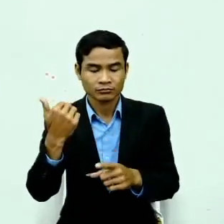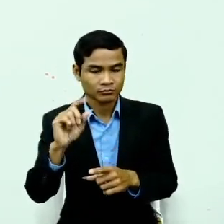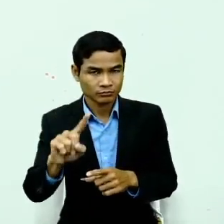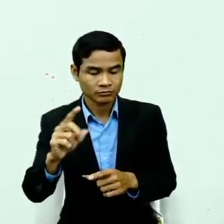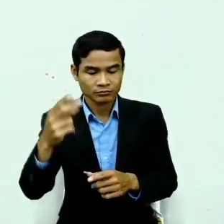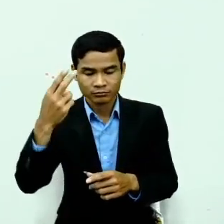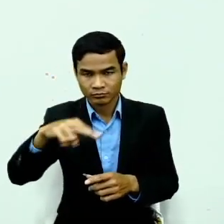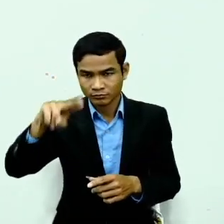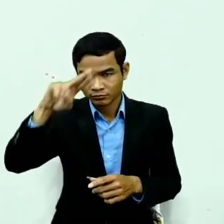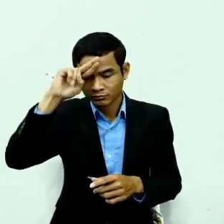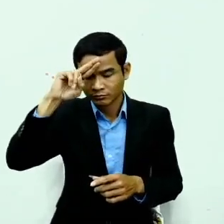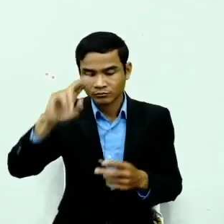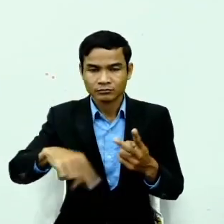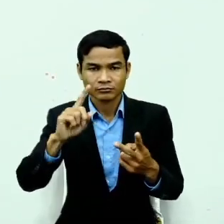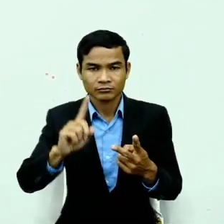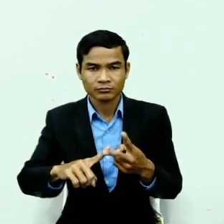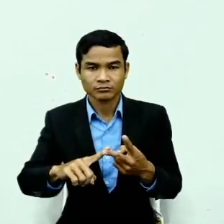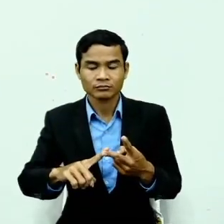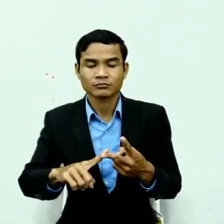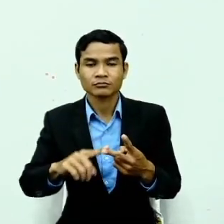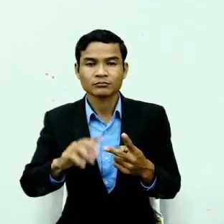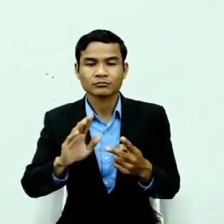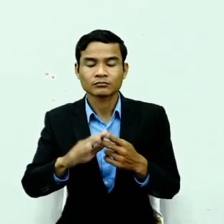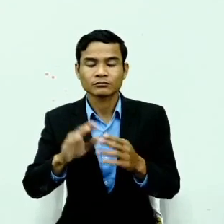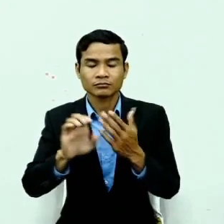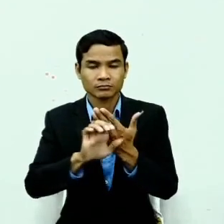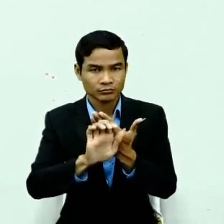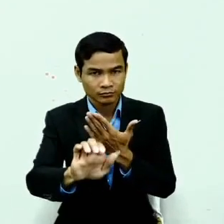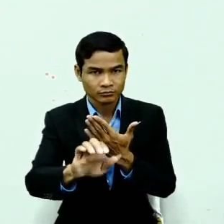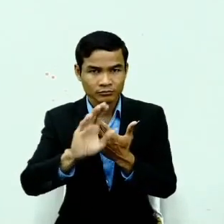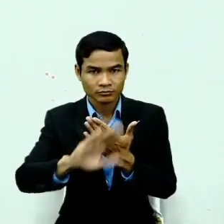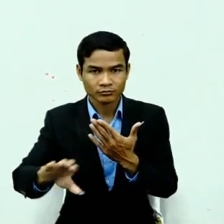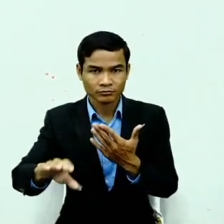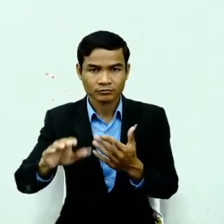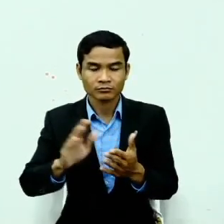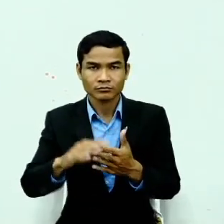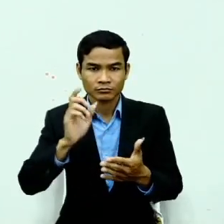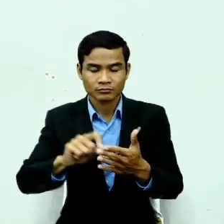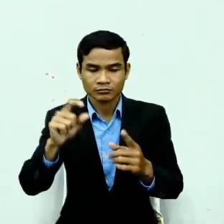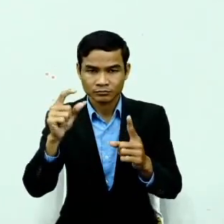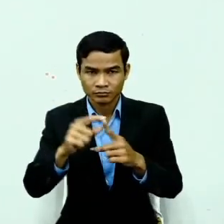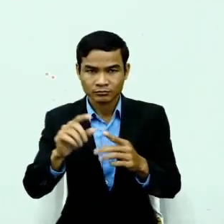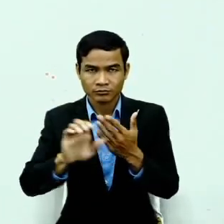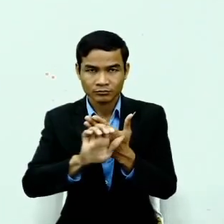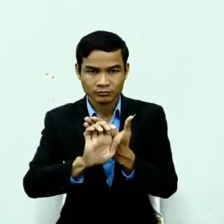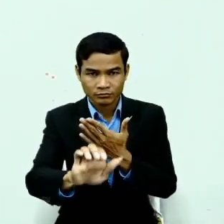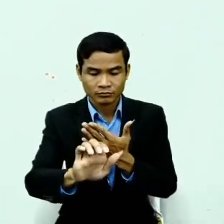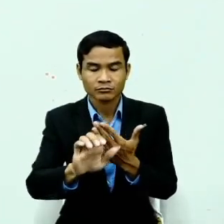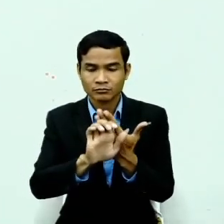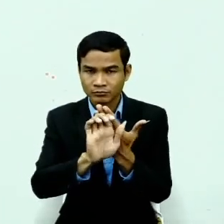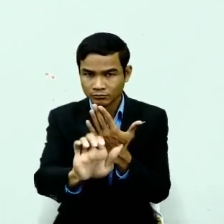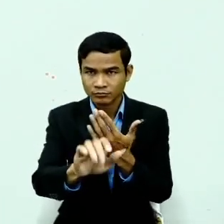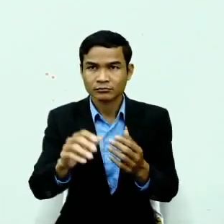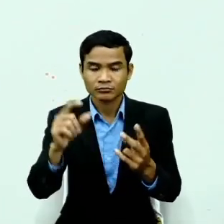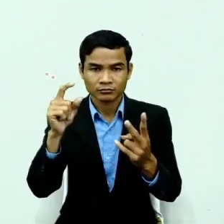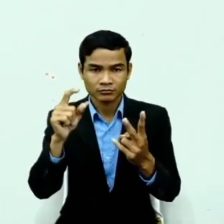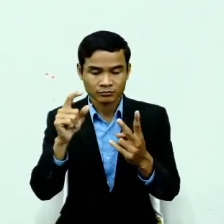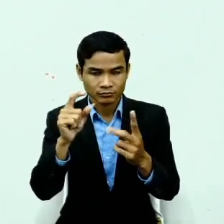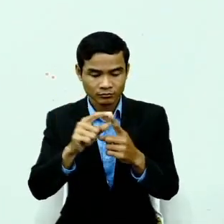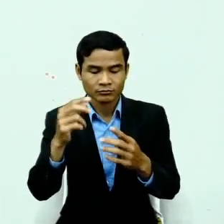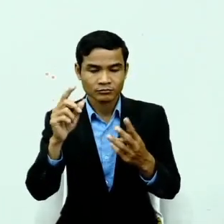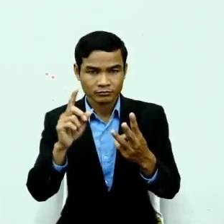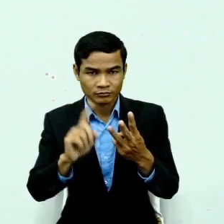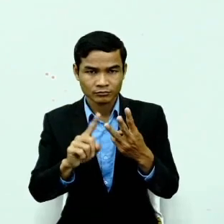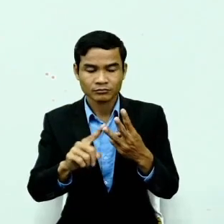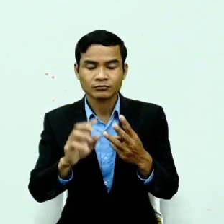cuột chà pi tì pi cứ pi trong ngày chà con sa sê pi trong ngày nè con chà hai pịa tì bấy chà con sẽ xây